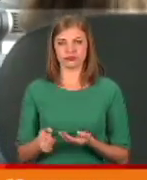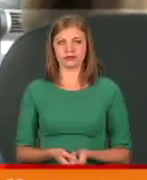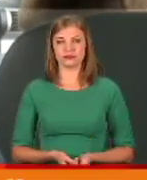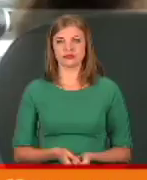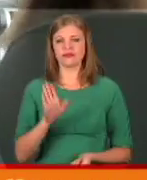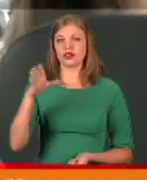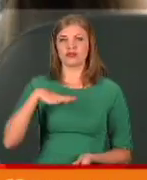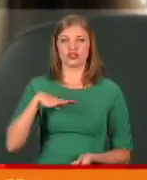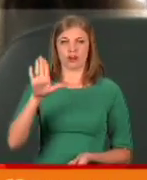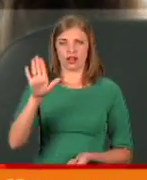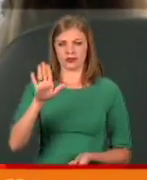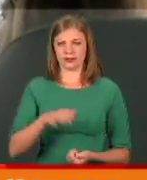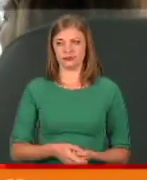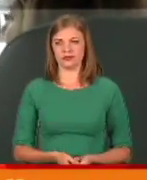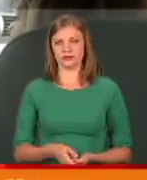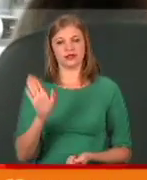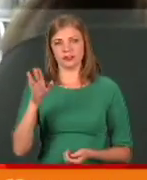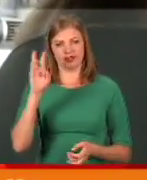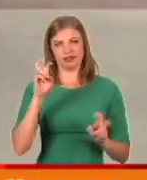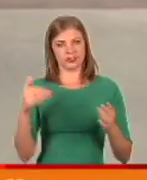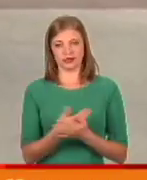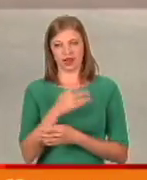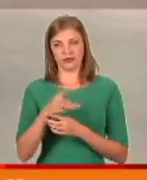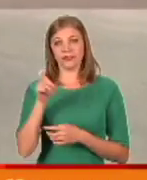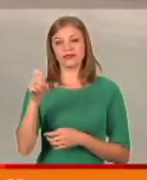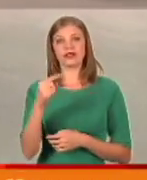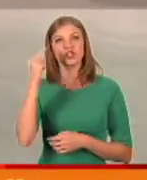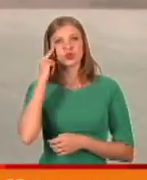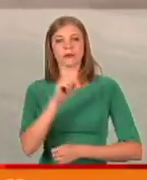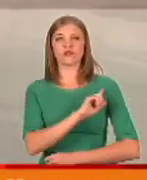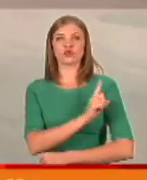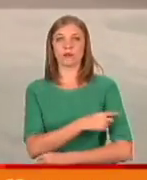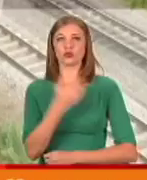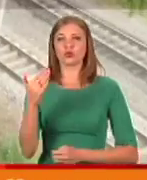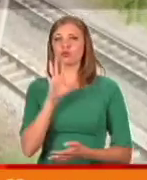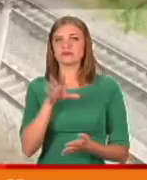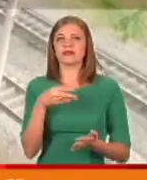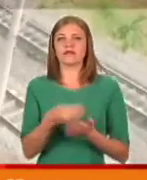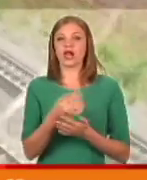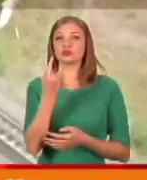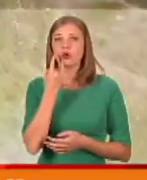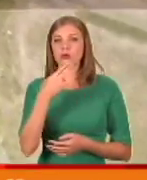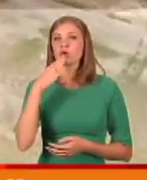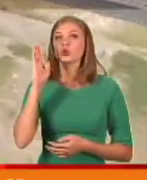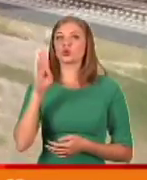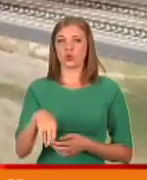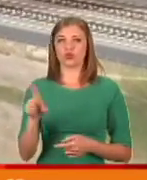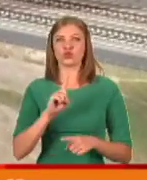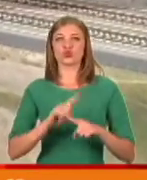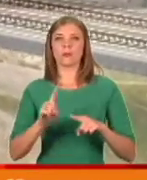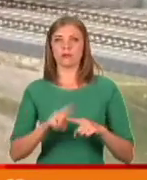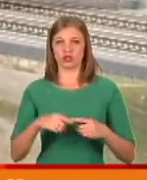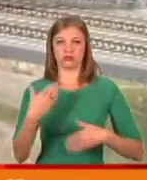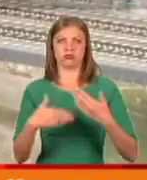Ні, чекайте, в нас этот. Заново, да. Він думав, що потужності його власного акумулятора досить, аби пришвидшити